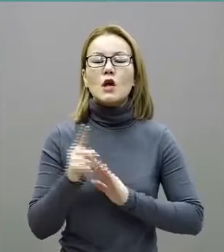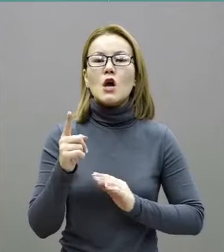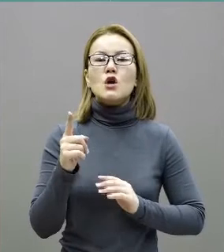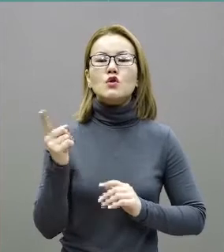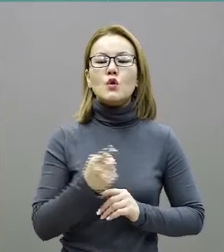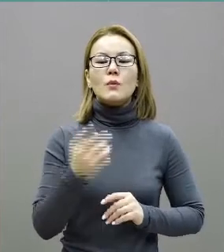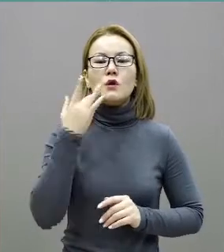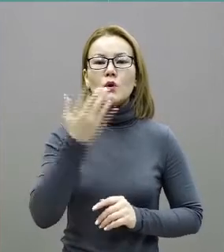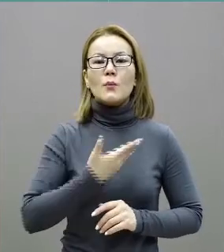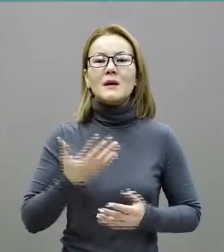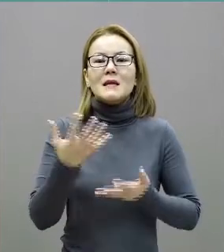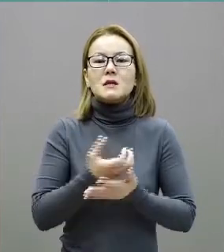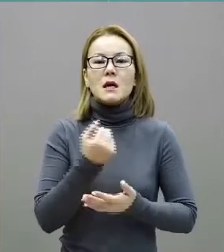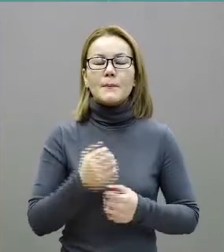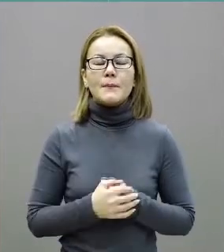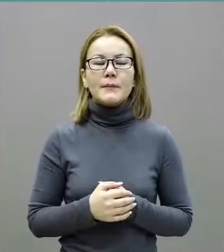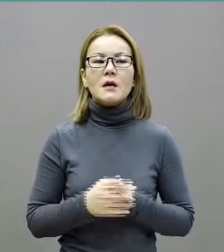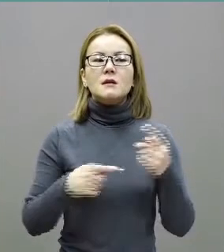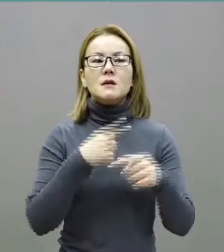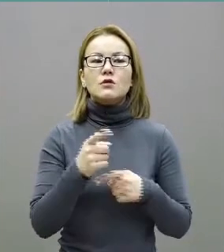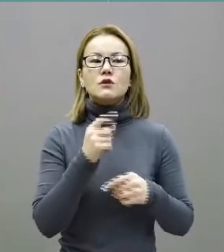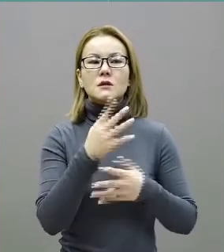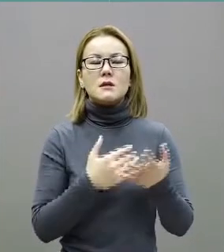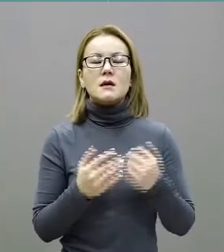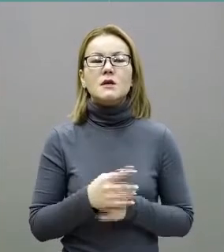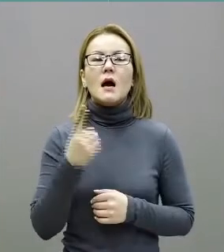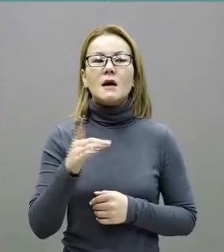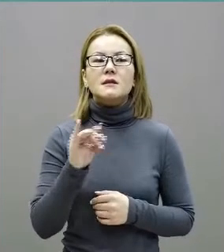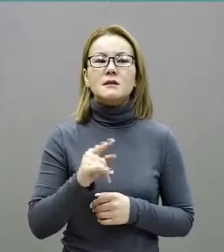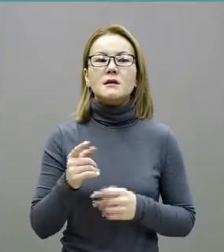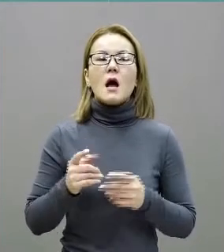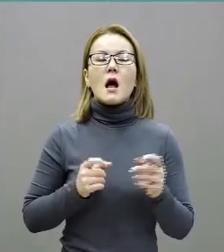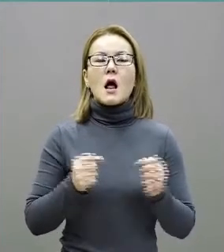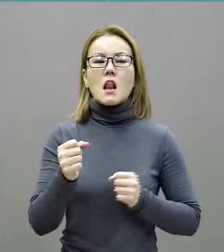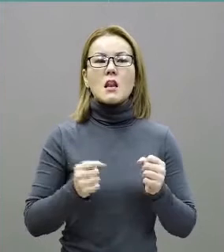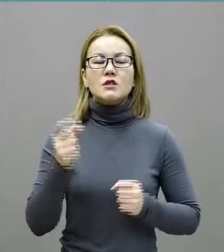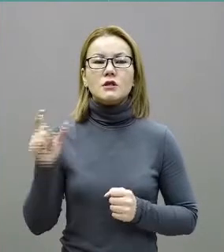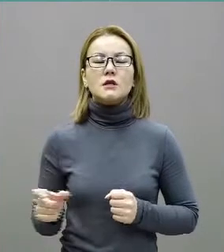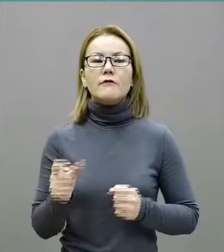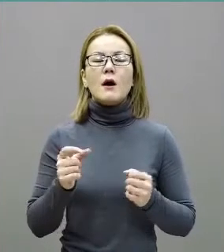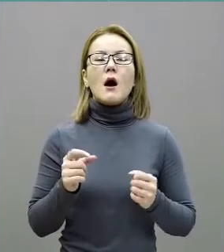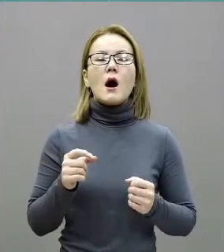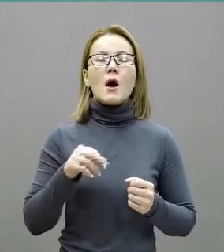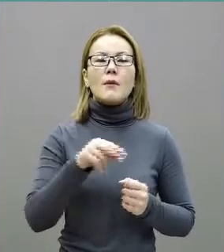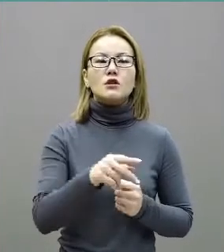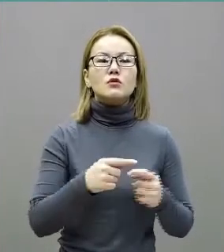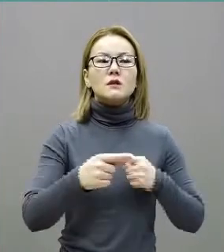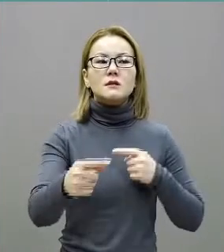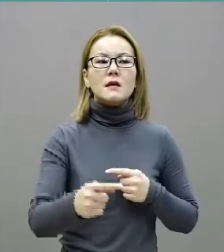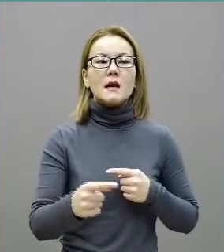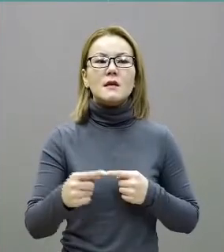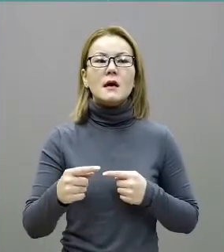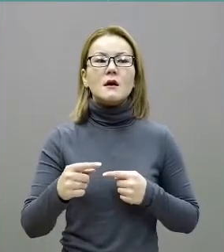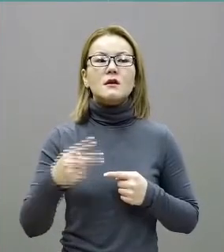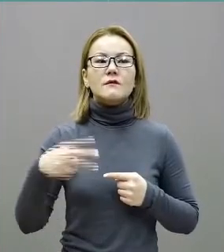дробь которым мы с вами нашли следующая задача один из лыжников прошел расстояние 20 километров на двадцать